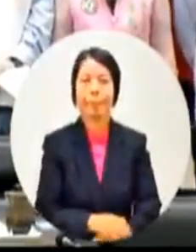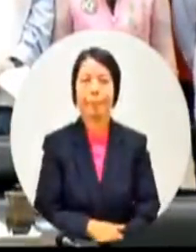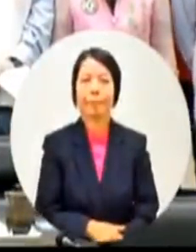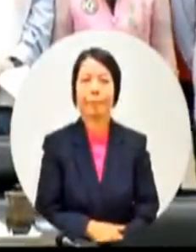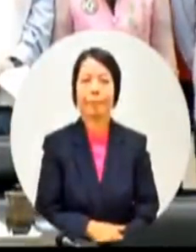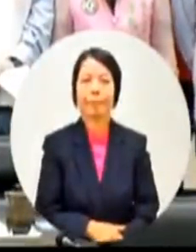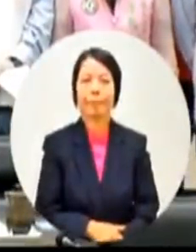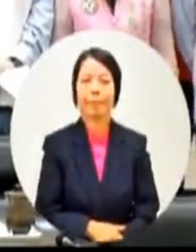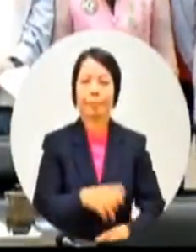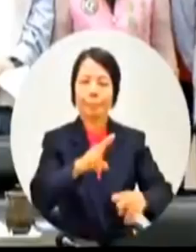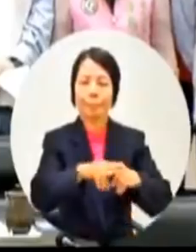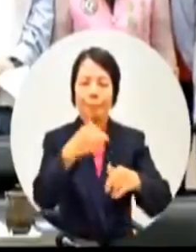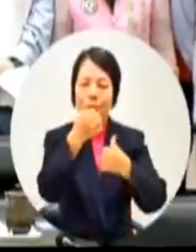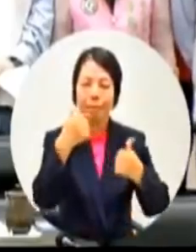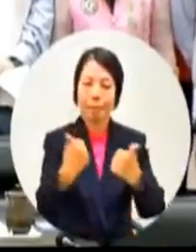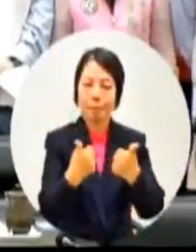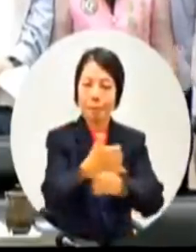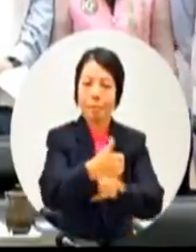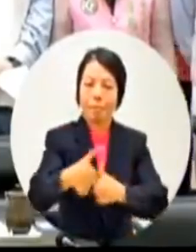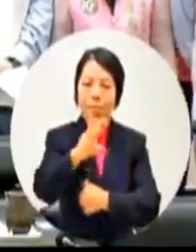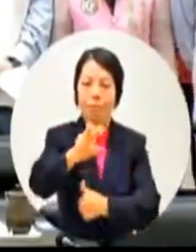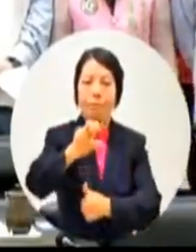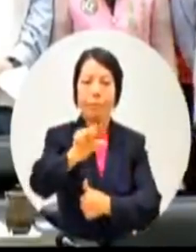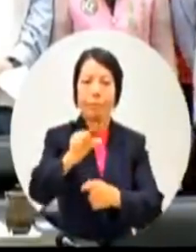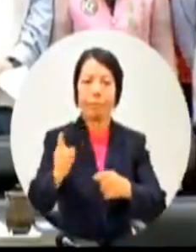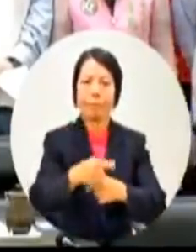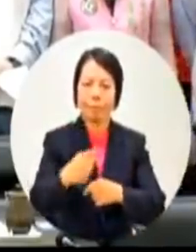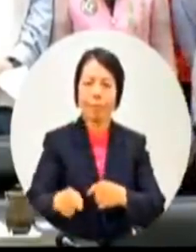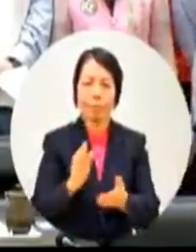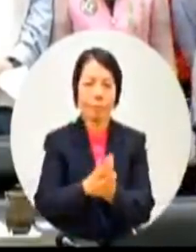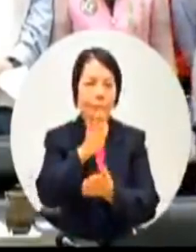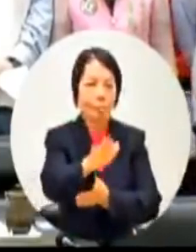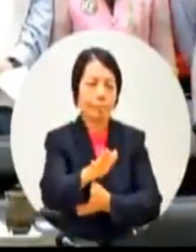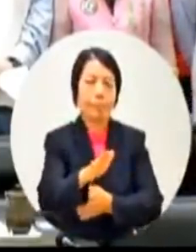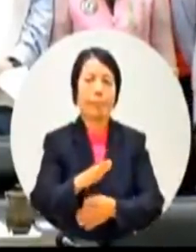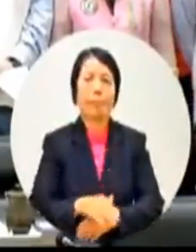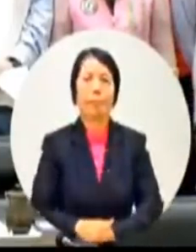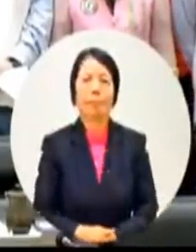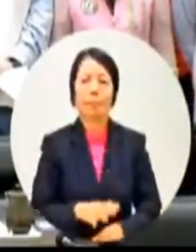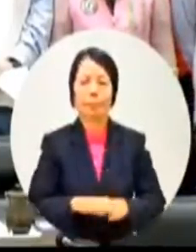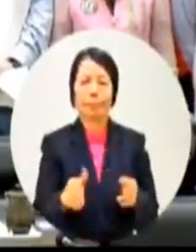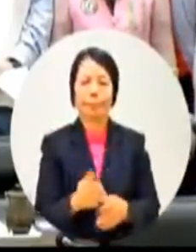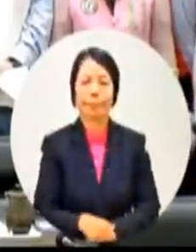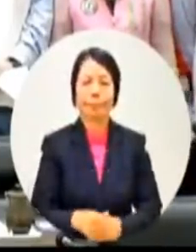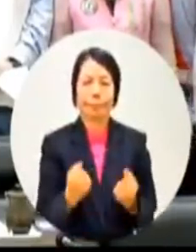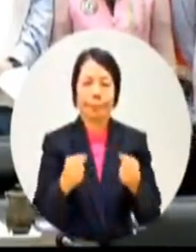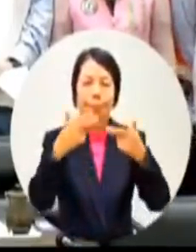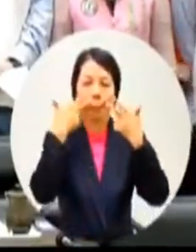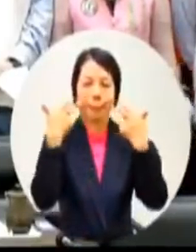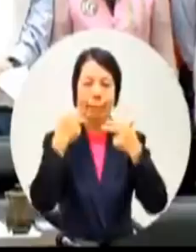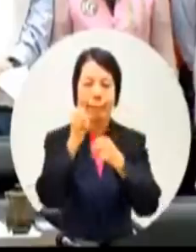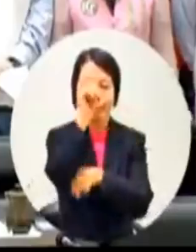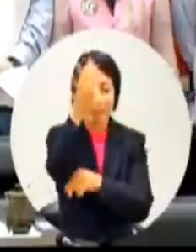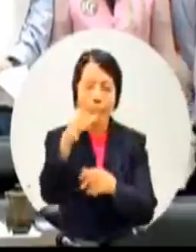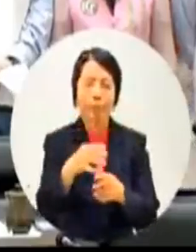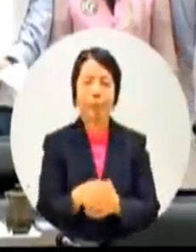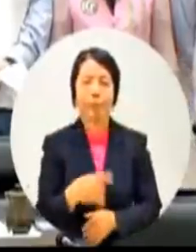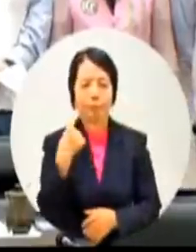定秉着在野党理性监督、强力的监